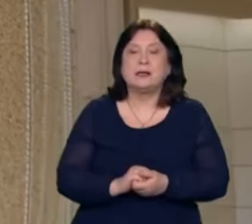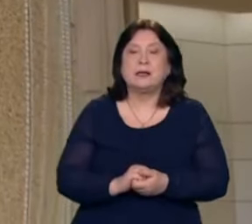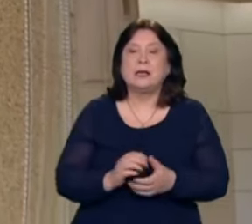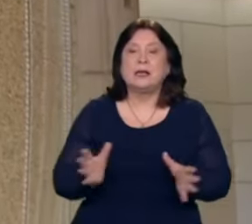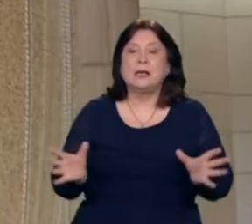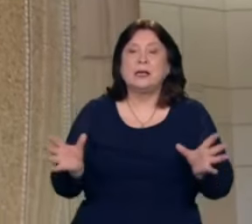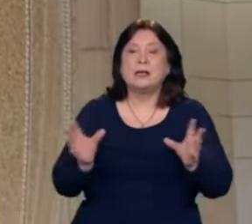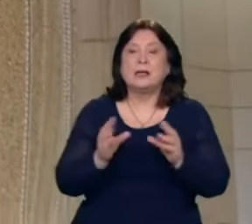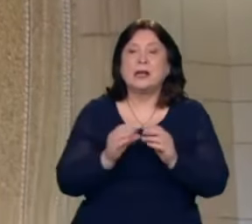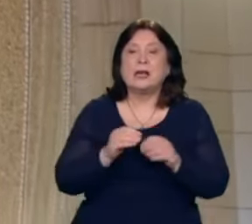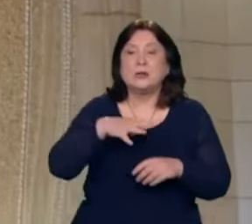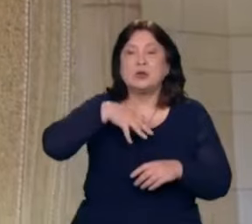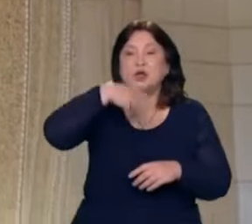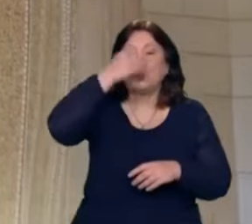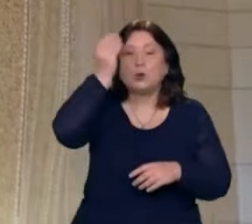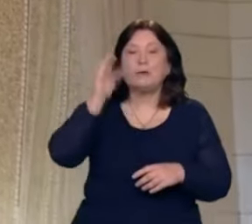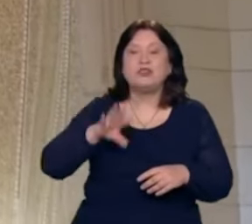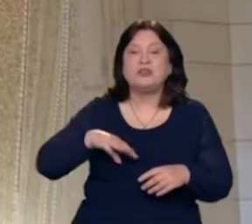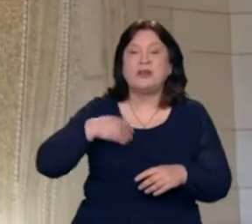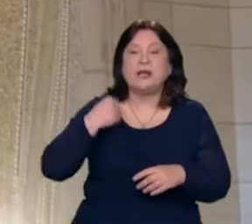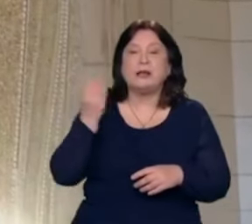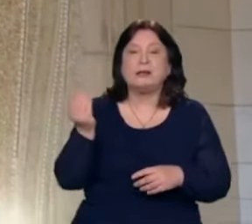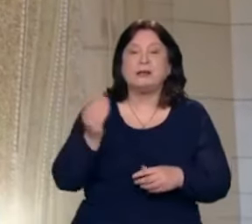Chryste z Duchem